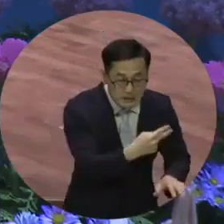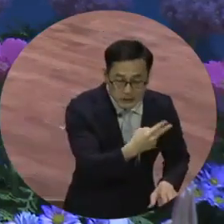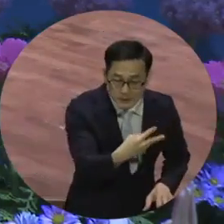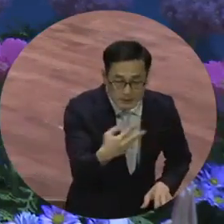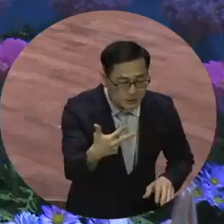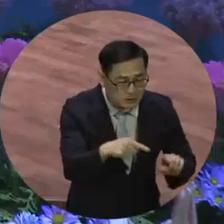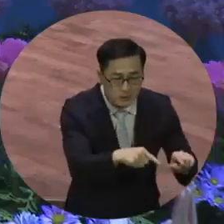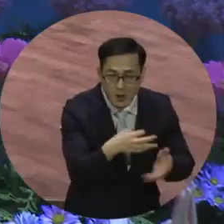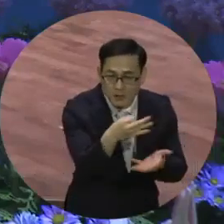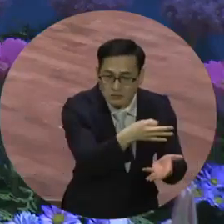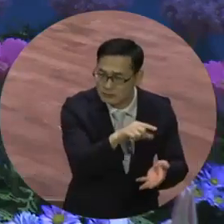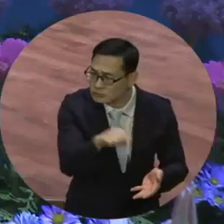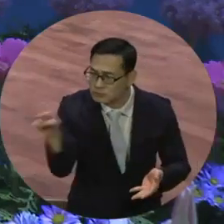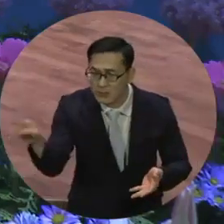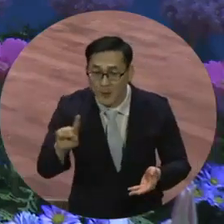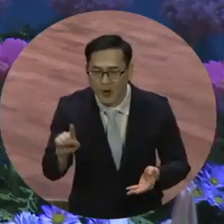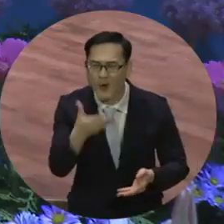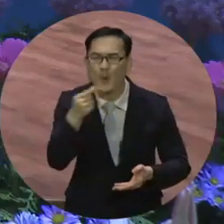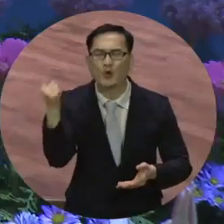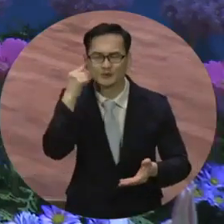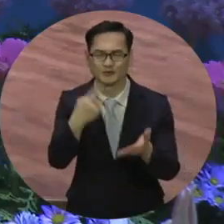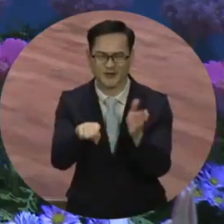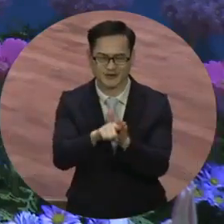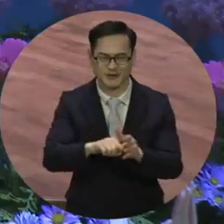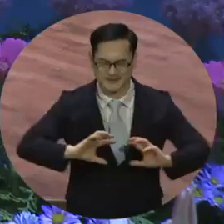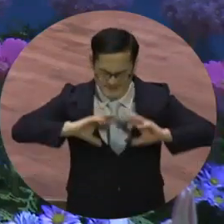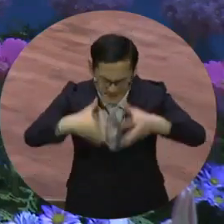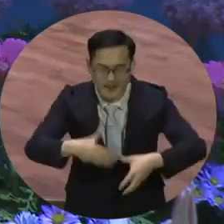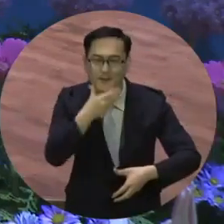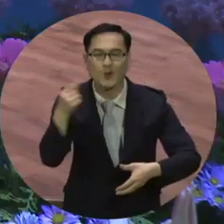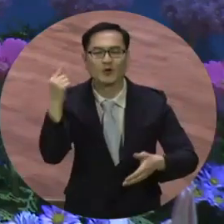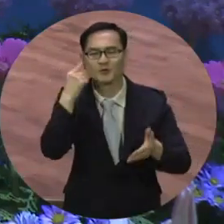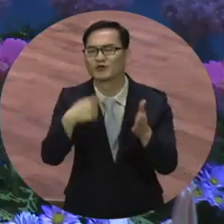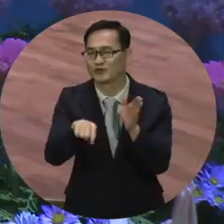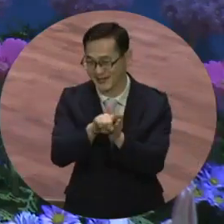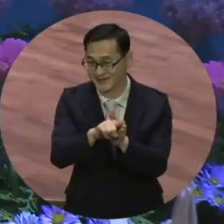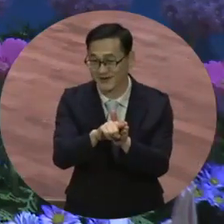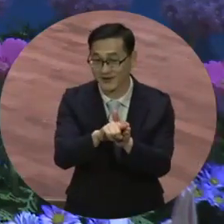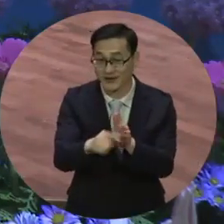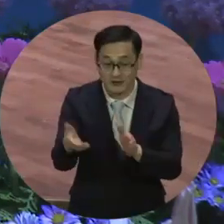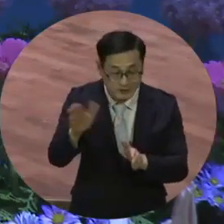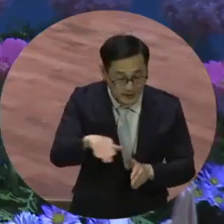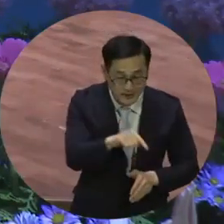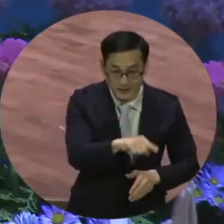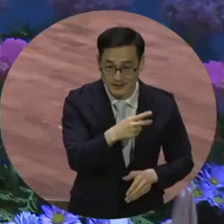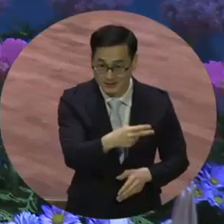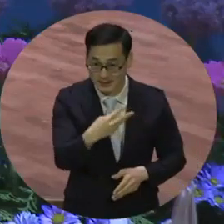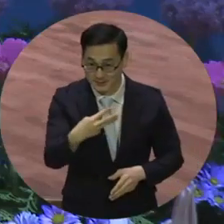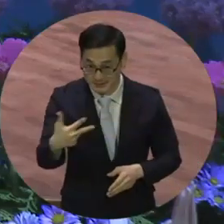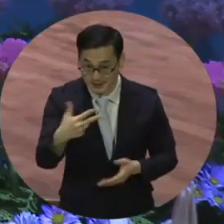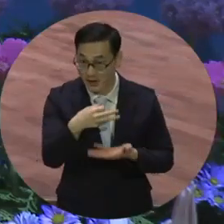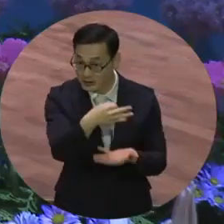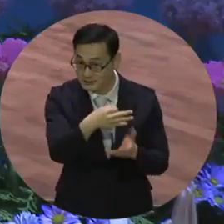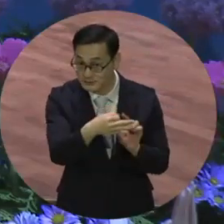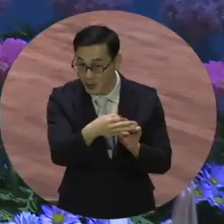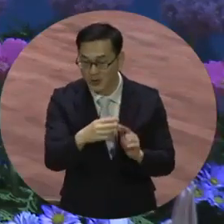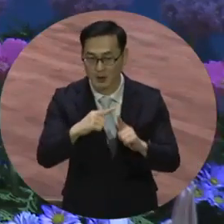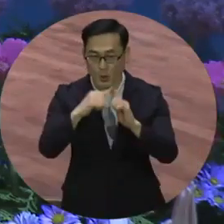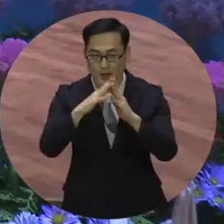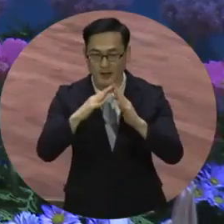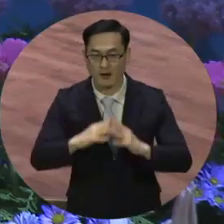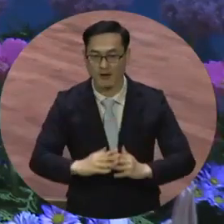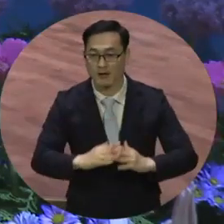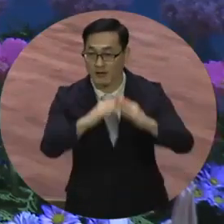모두 다 237 나라 복음화예요. 근데 지금 우리가 하는 것은 우리 예원교회 이제 본당